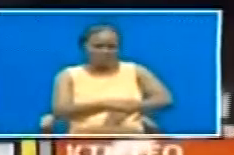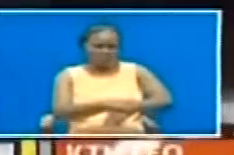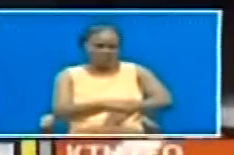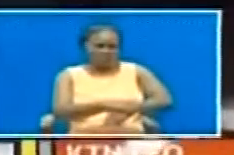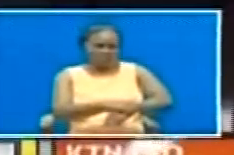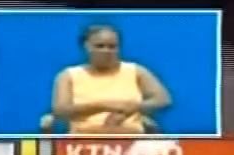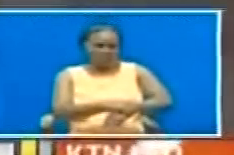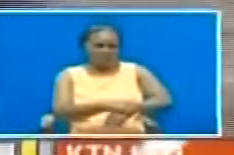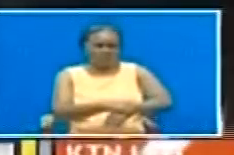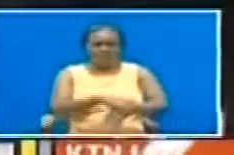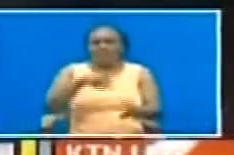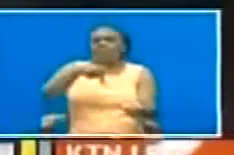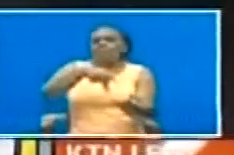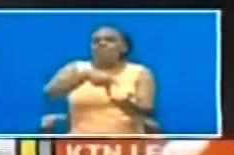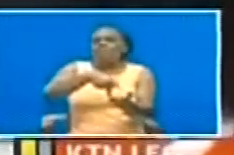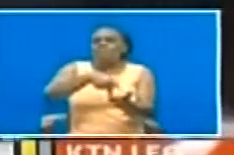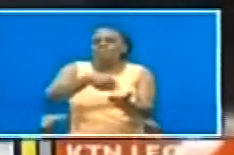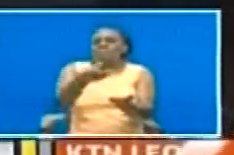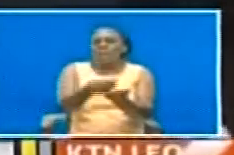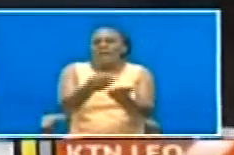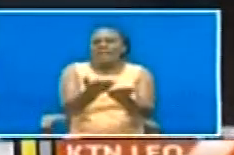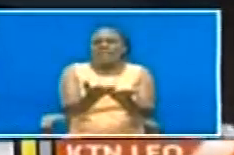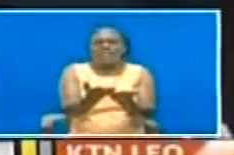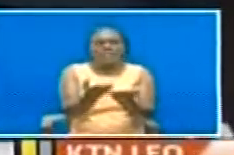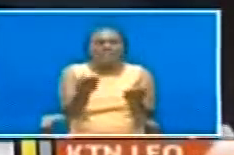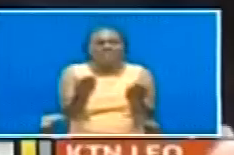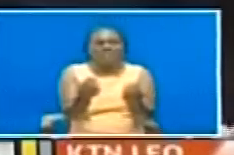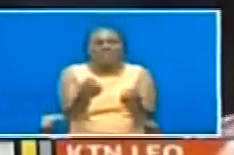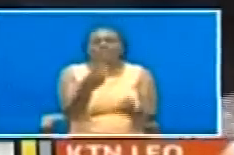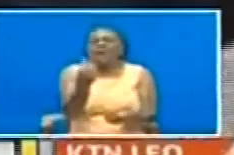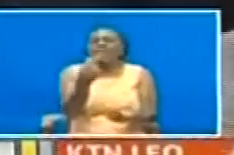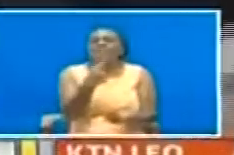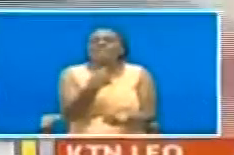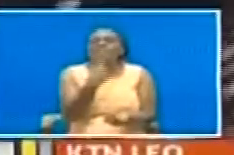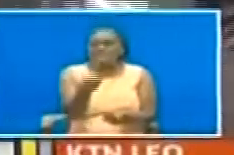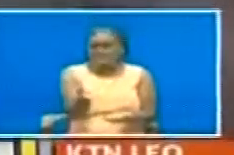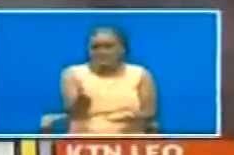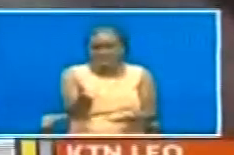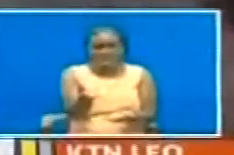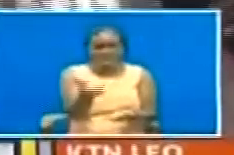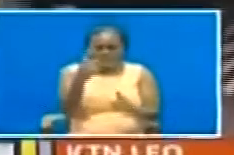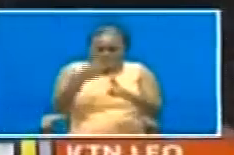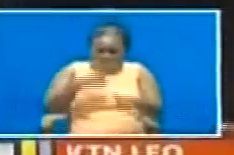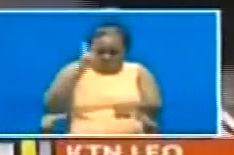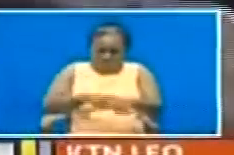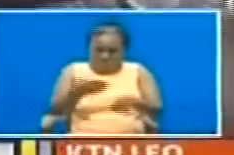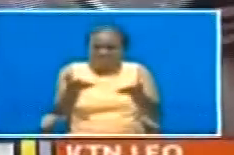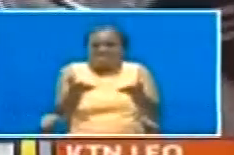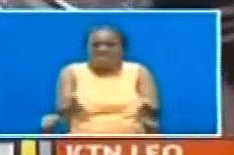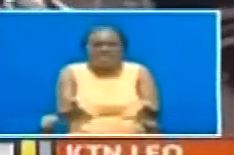hapa, akaniambia pesa zako ziko hapa, na kidole chake hivi ziko hapa. Kutoka